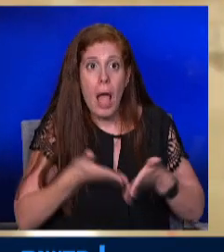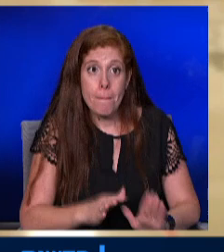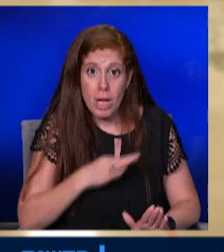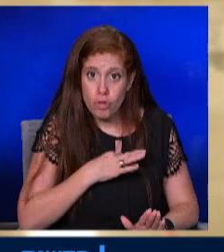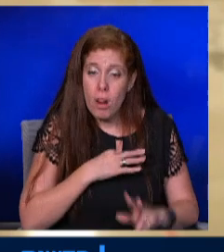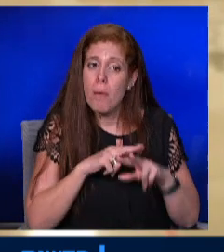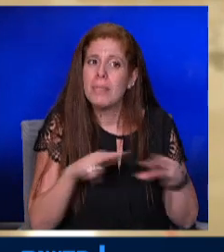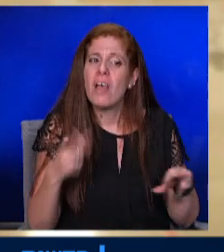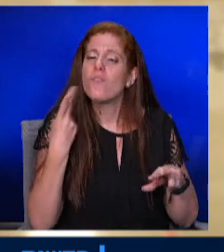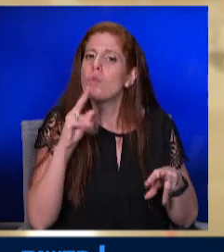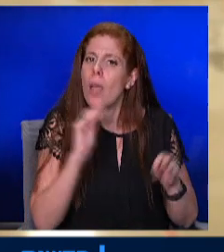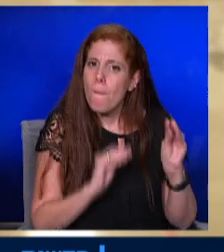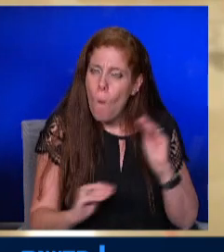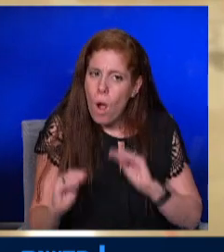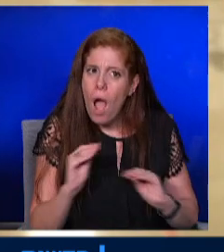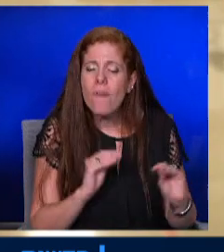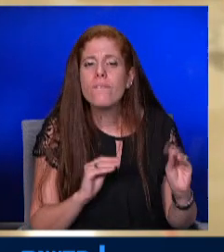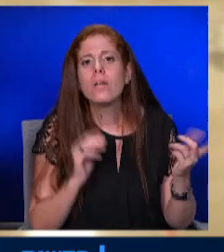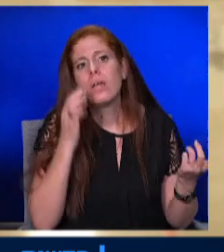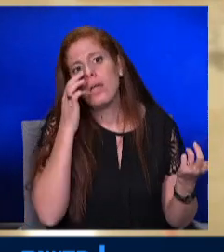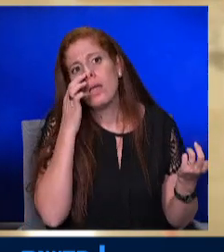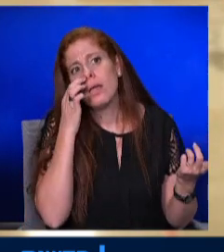מורכב, היה לילה קשה,